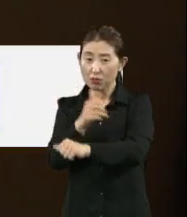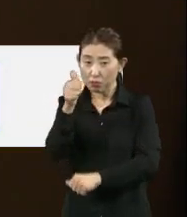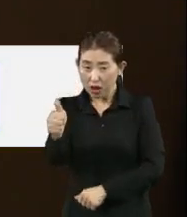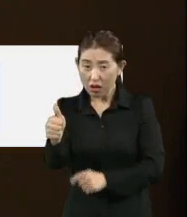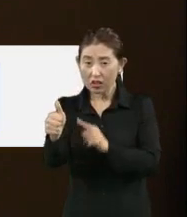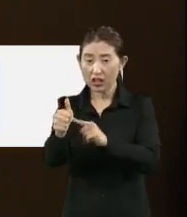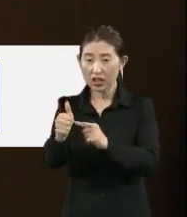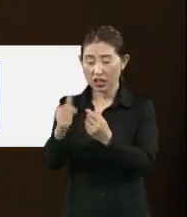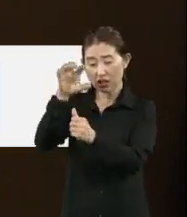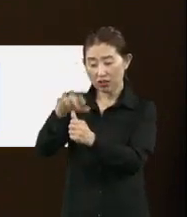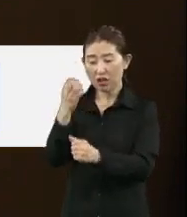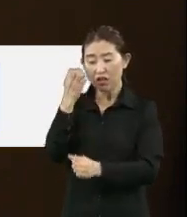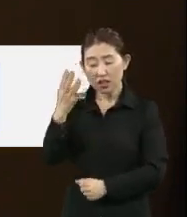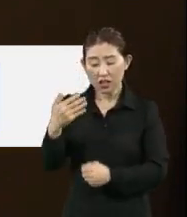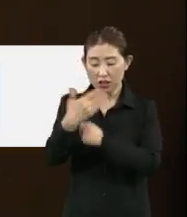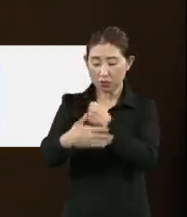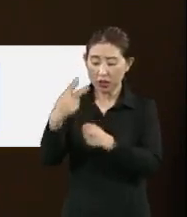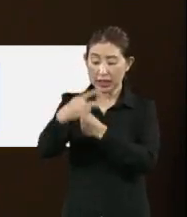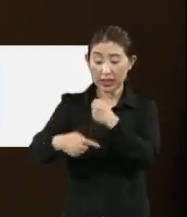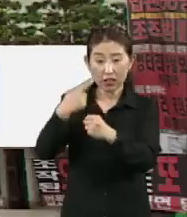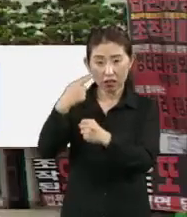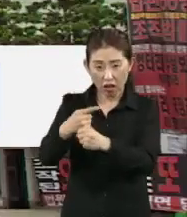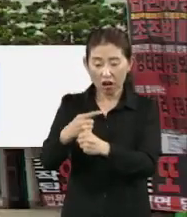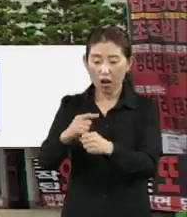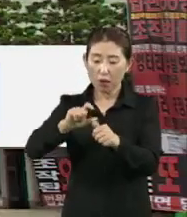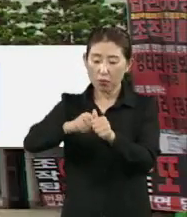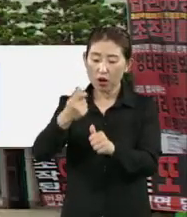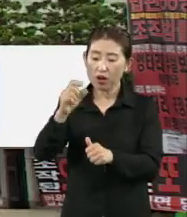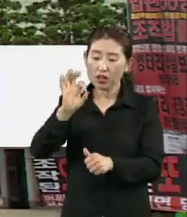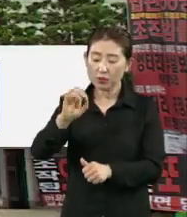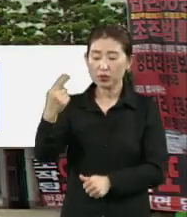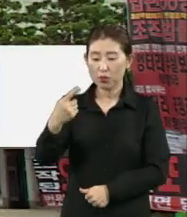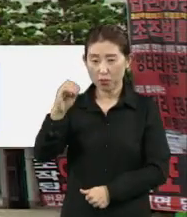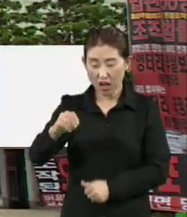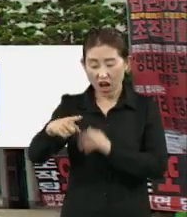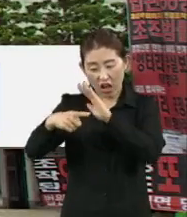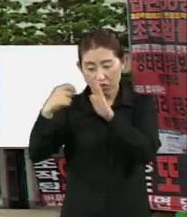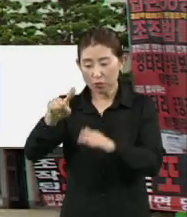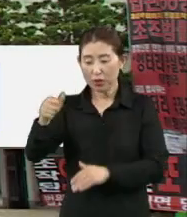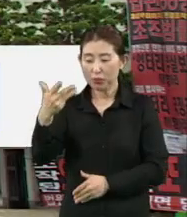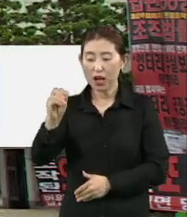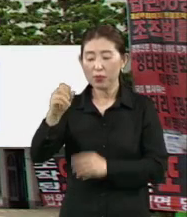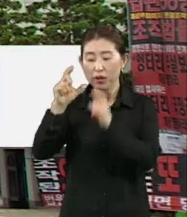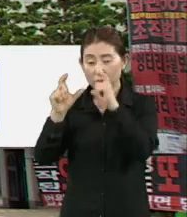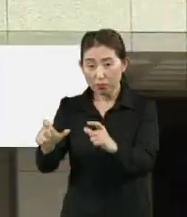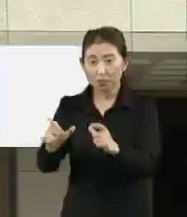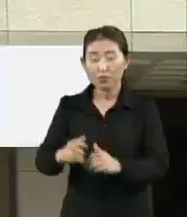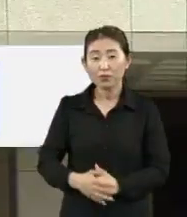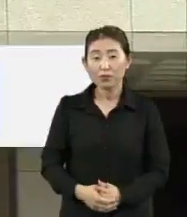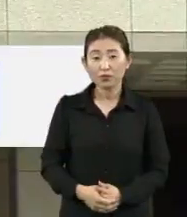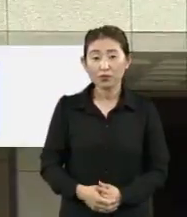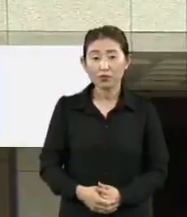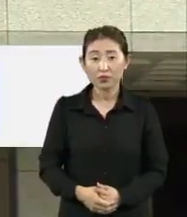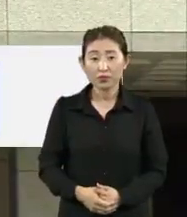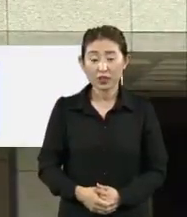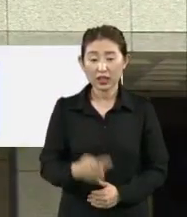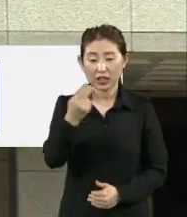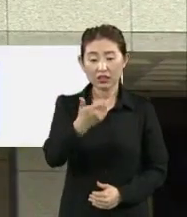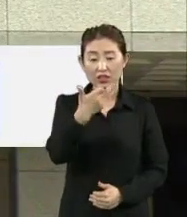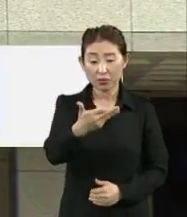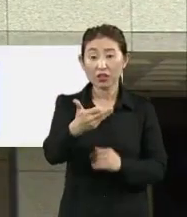A씨에게 징역 4월에 집행유예 1년, 벌금 1천만 원과 추징금 108만 원을 선고했습니다.